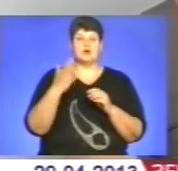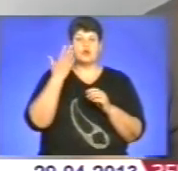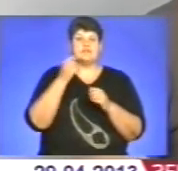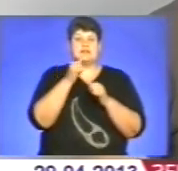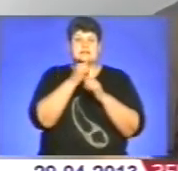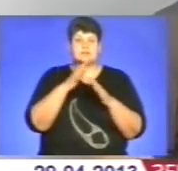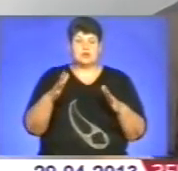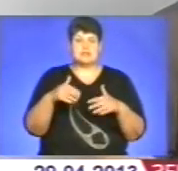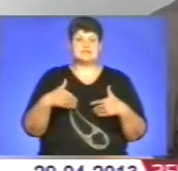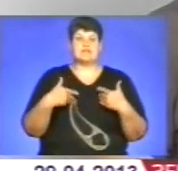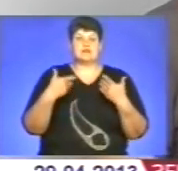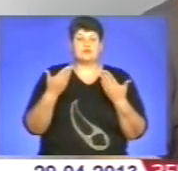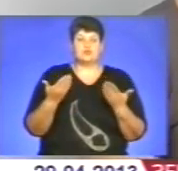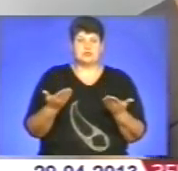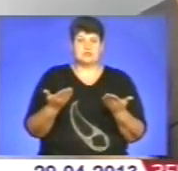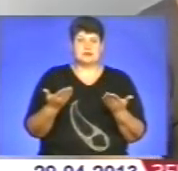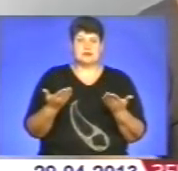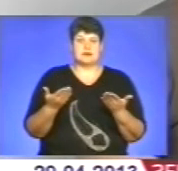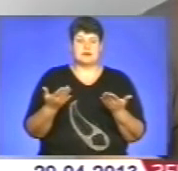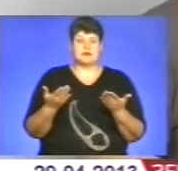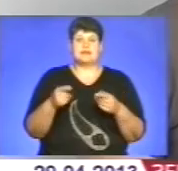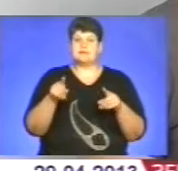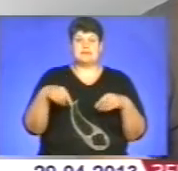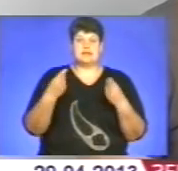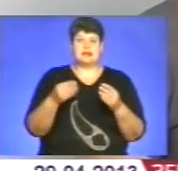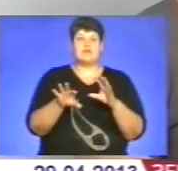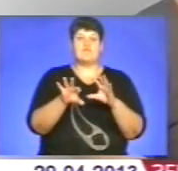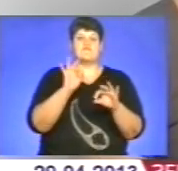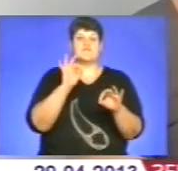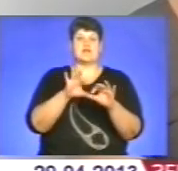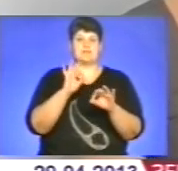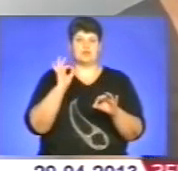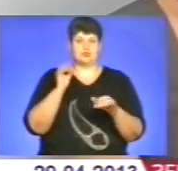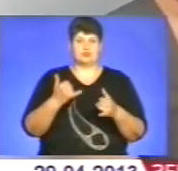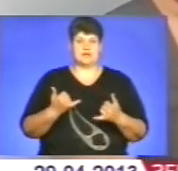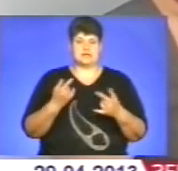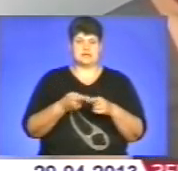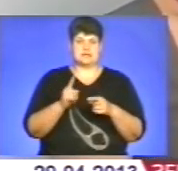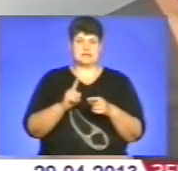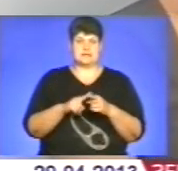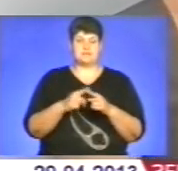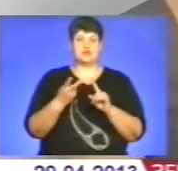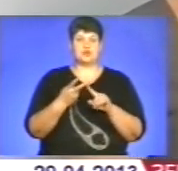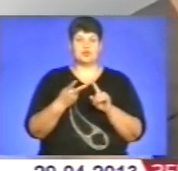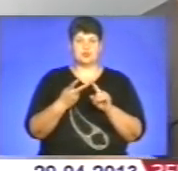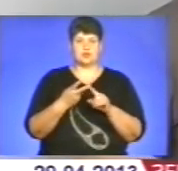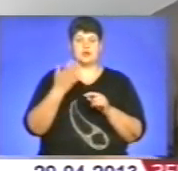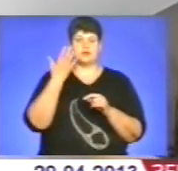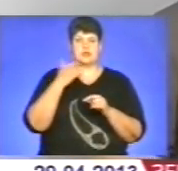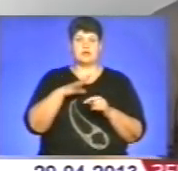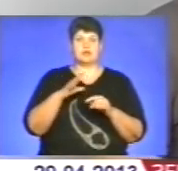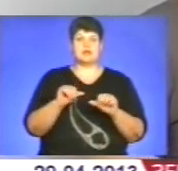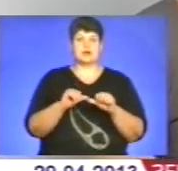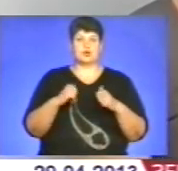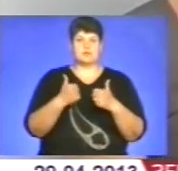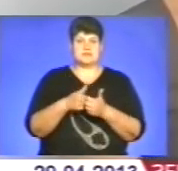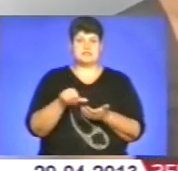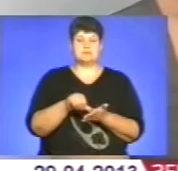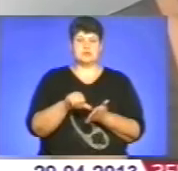змогли звернутися і їм не було дано вибору для цього. По-друге, коли я була на комісії